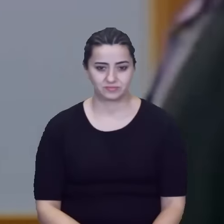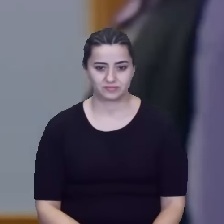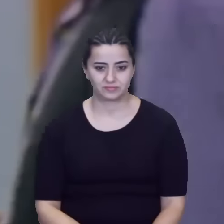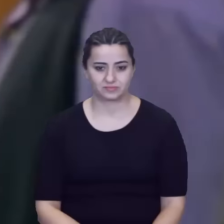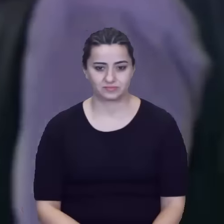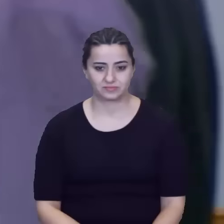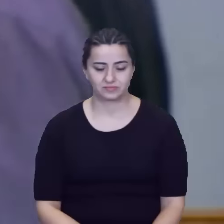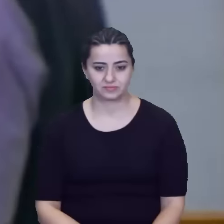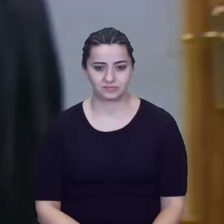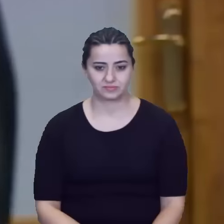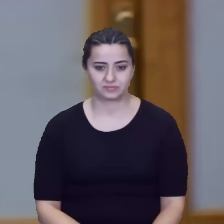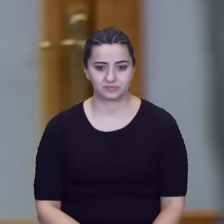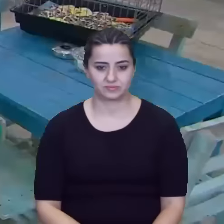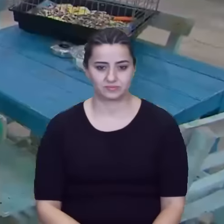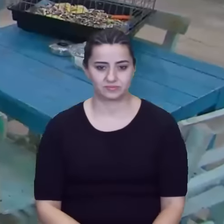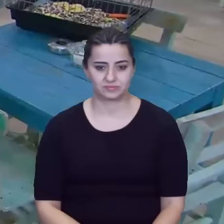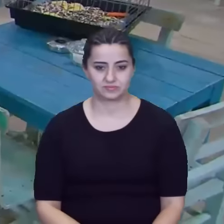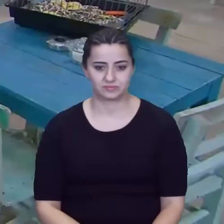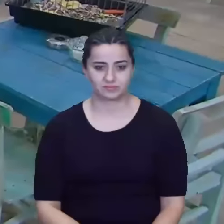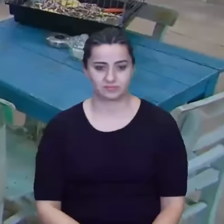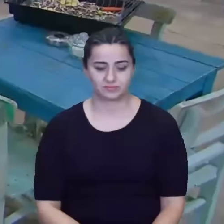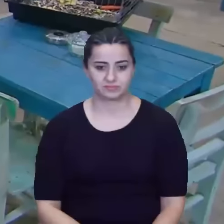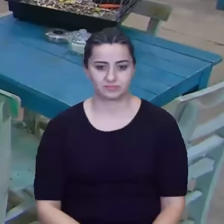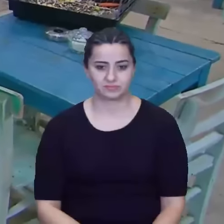Susmuş, işaret parmağını Mesut'a uzattı, gidiyor.